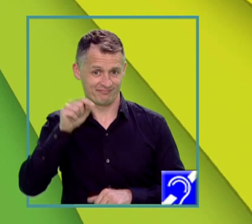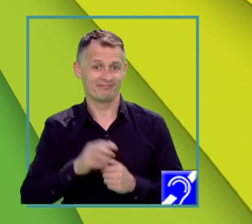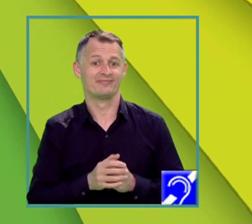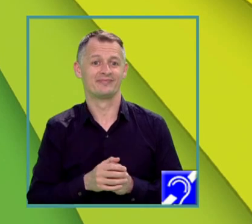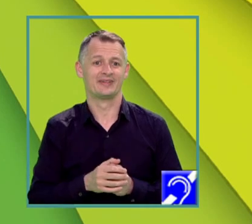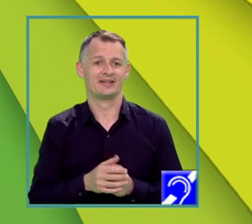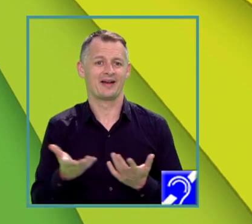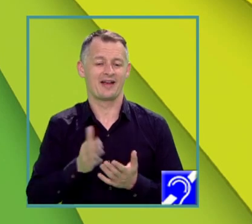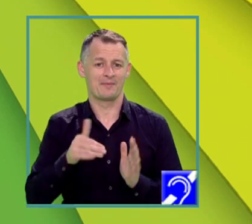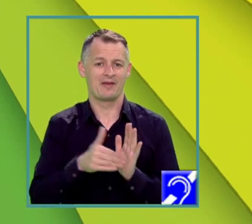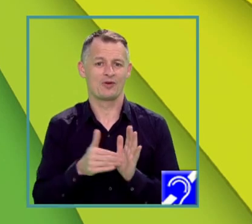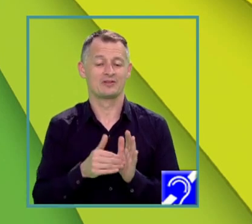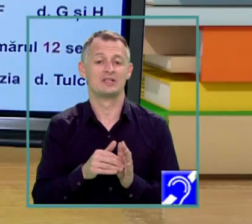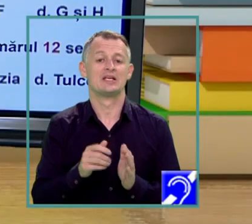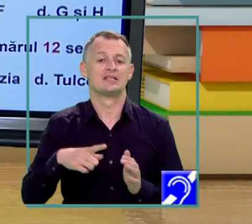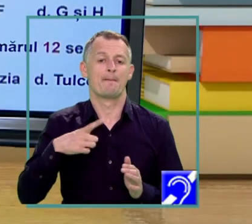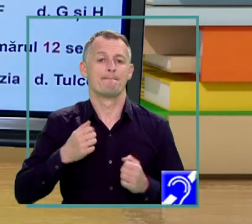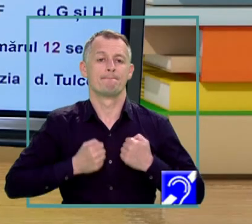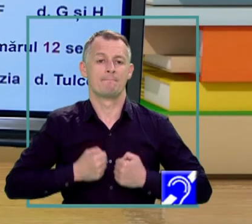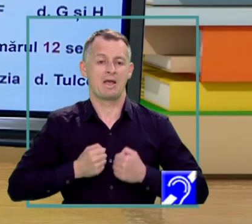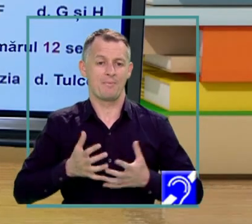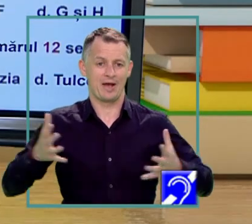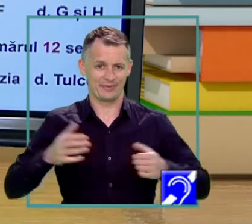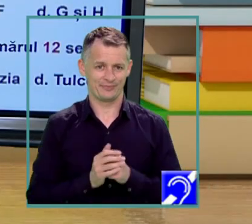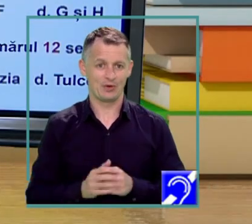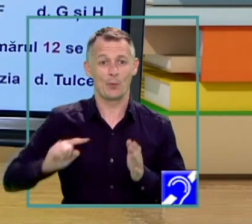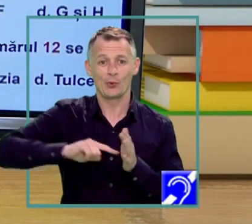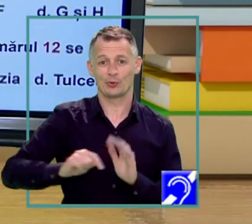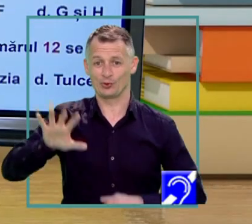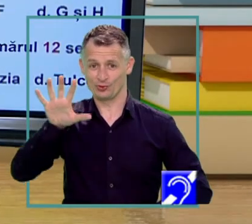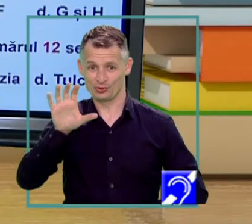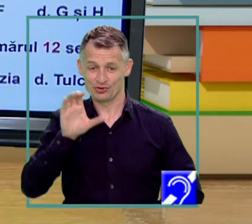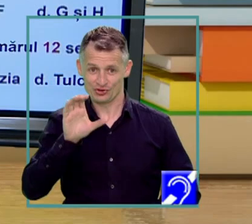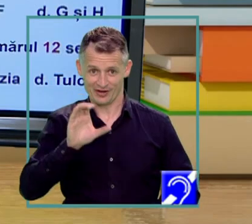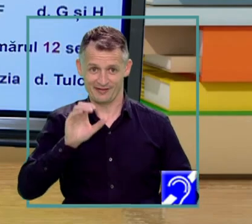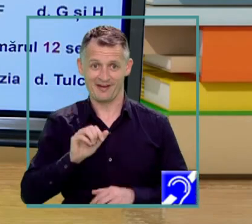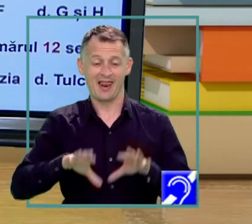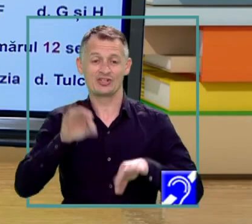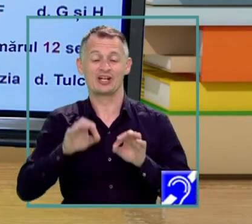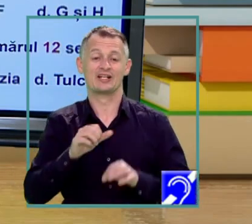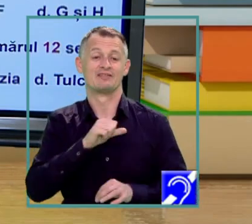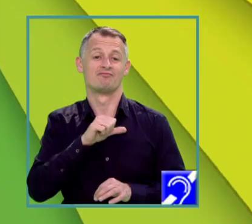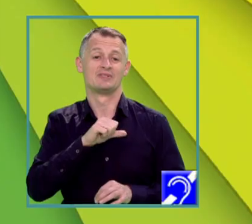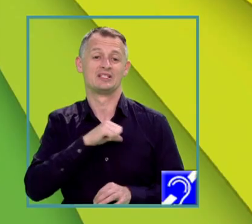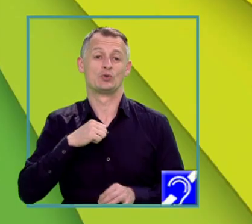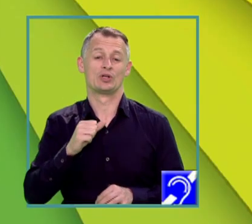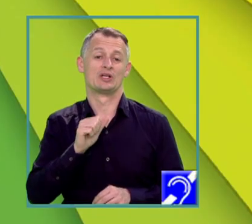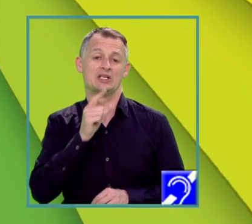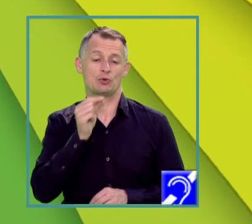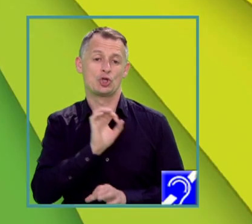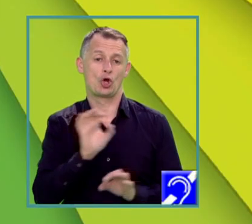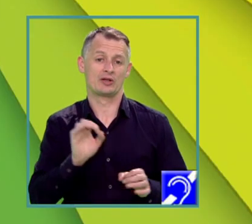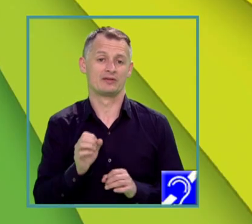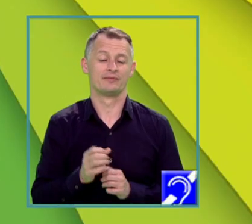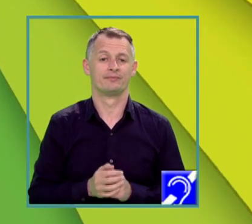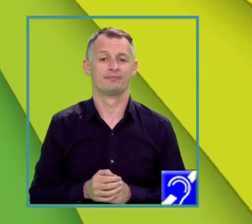orașului de care avem nevoie este Baia Mare punctul C alegerea unui singur răspuns corect din cele patru variat influențe